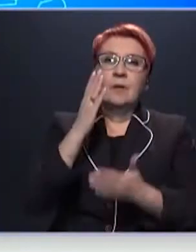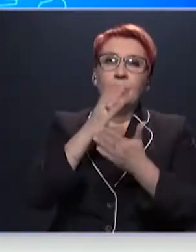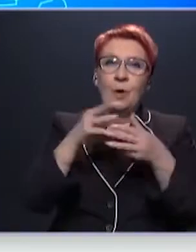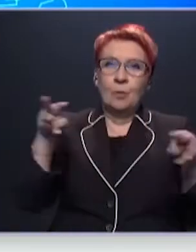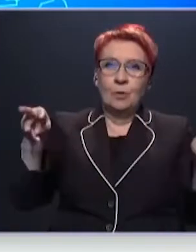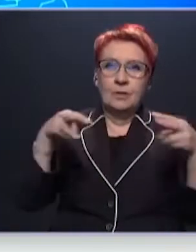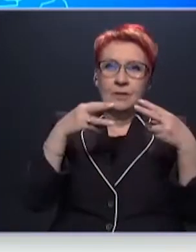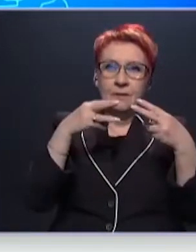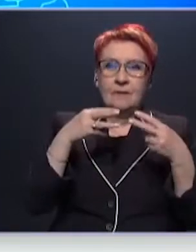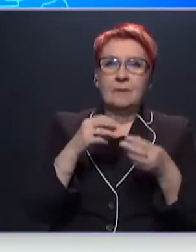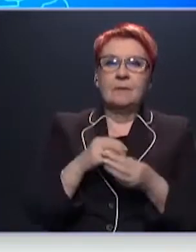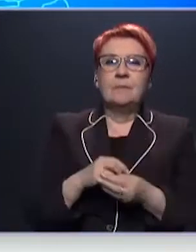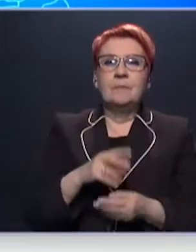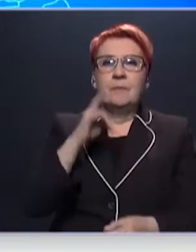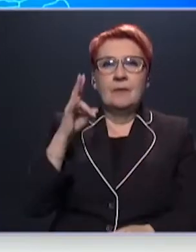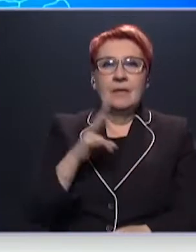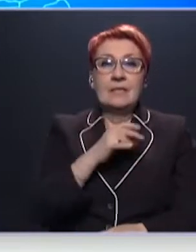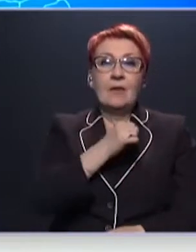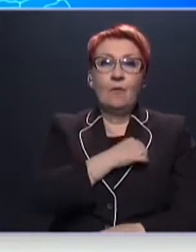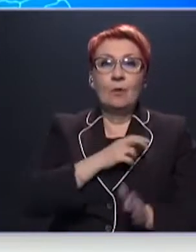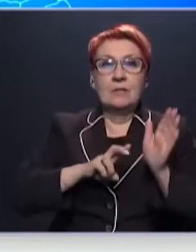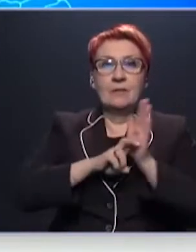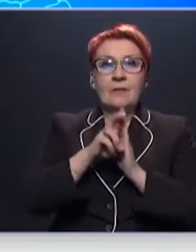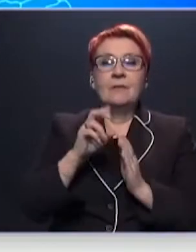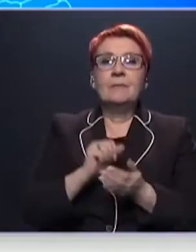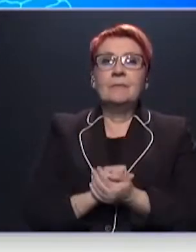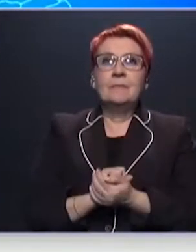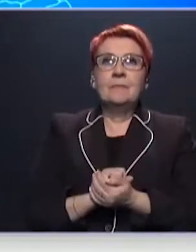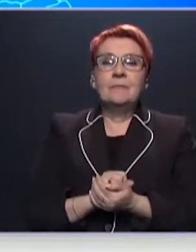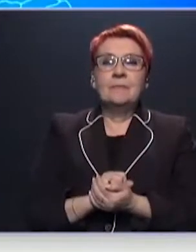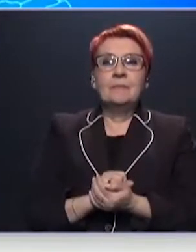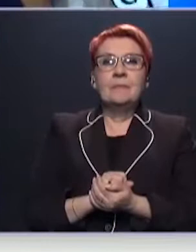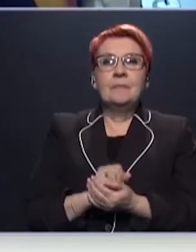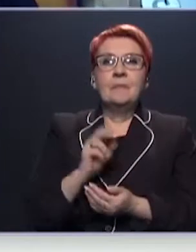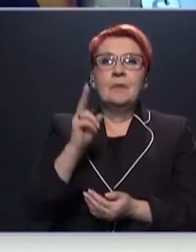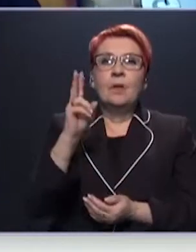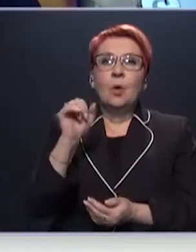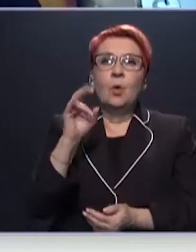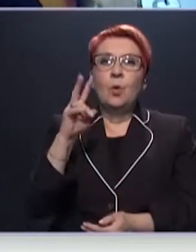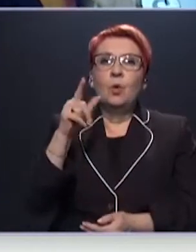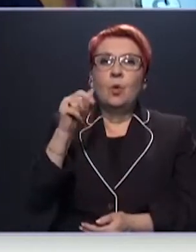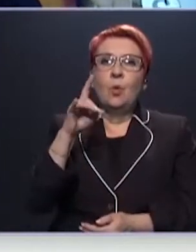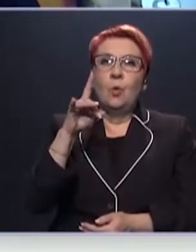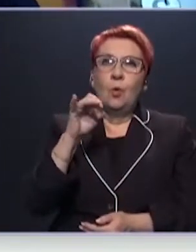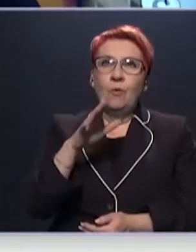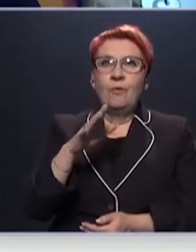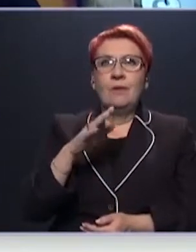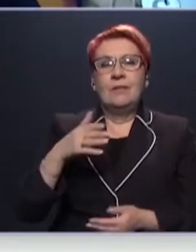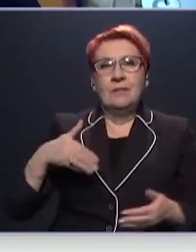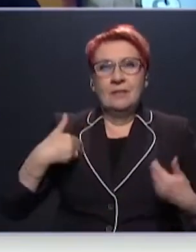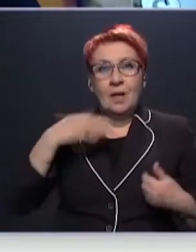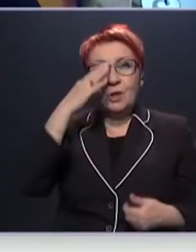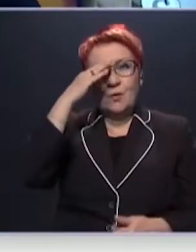Связь с нами выходит настоятель воинского храма в Екатеринбурге Иерей Сергий Кунгуров. Добрый вечер, отец Сергий.